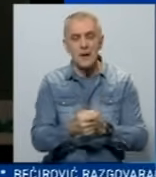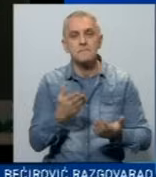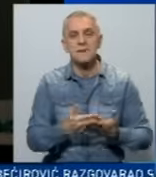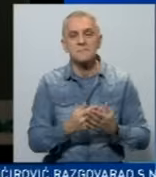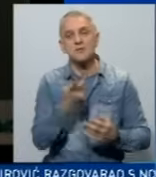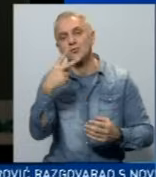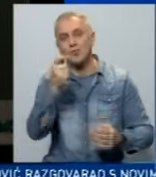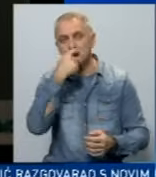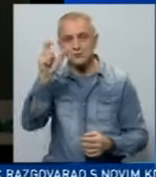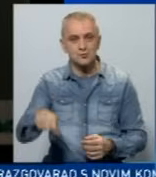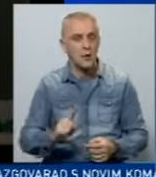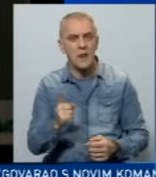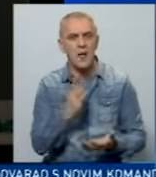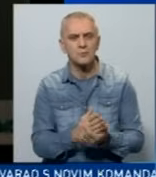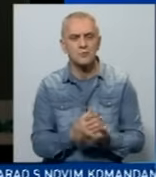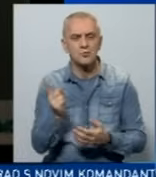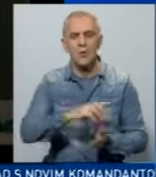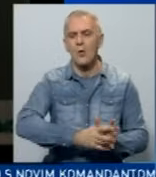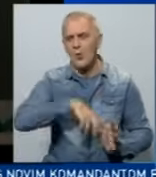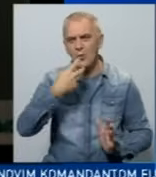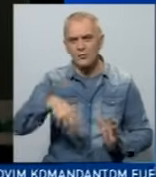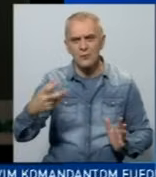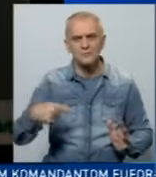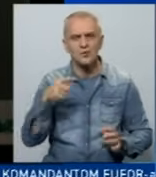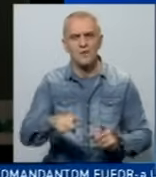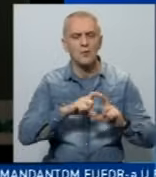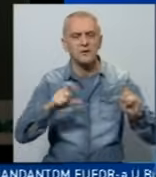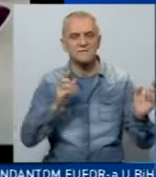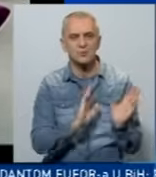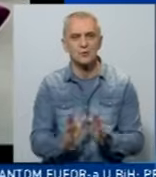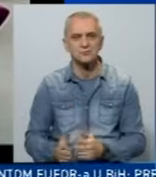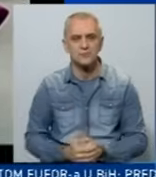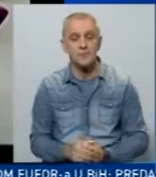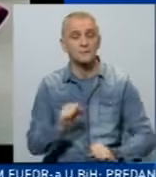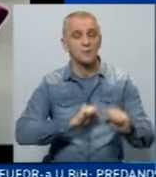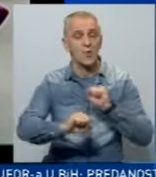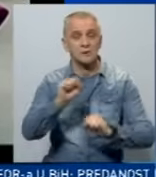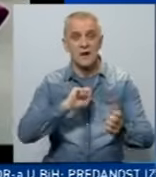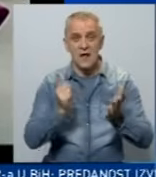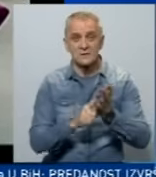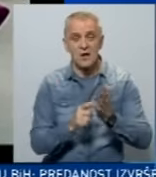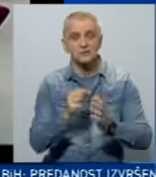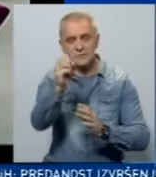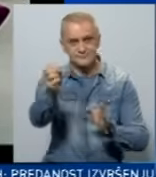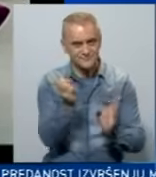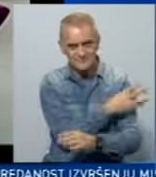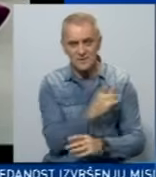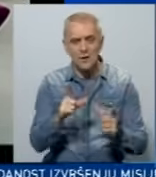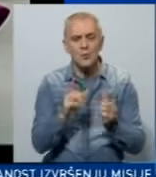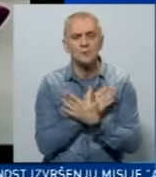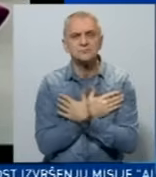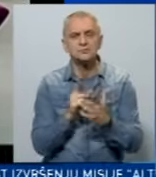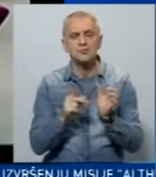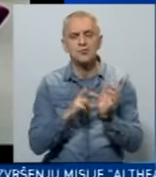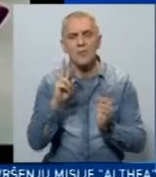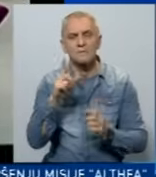sudiju, da ne bi došlo do odugovlačenja ovog krivičnog postupka. Odbrana je tražila izuzeće sutkinje Uzunović,